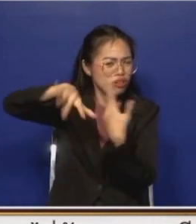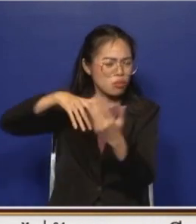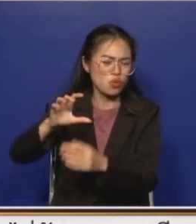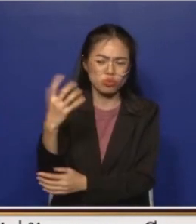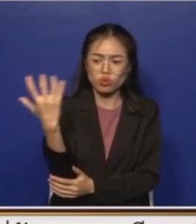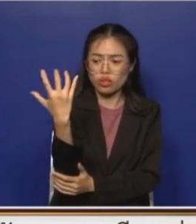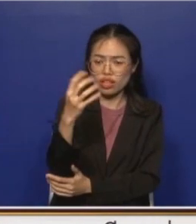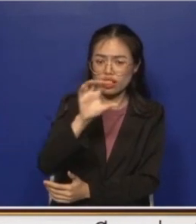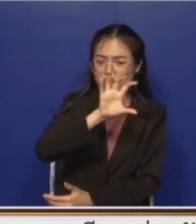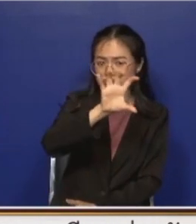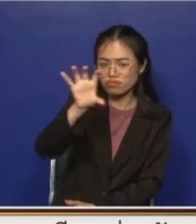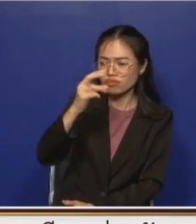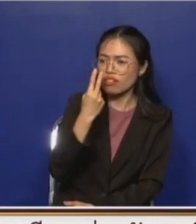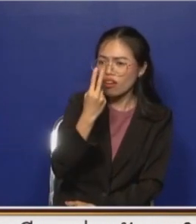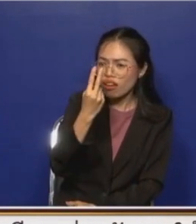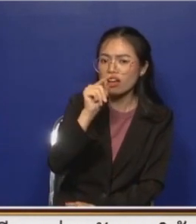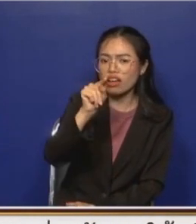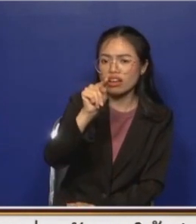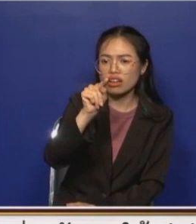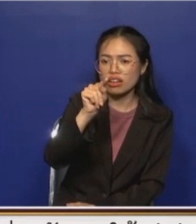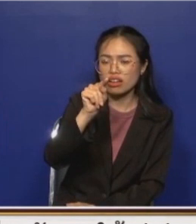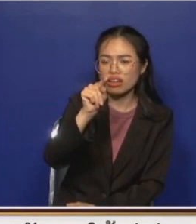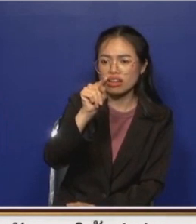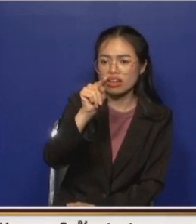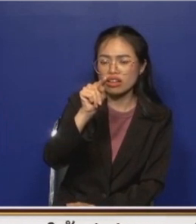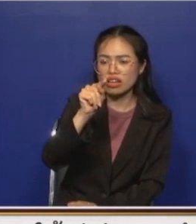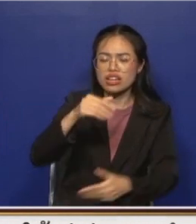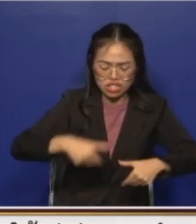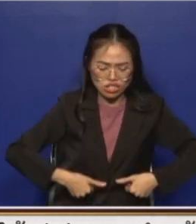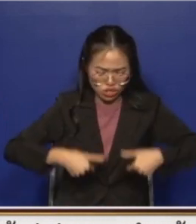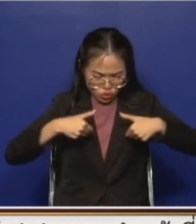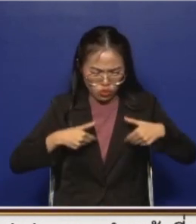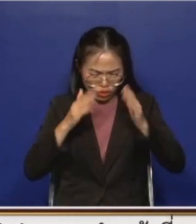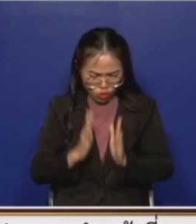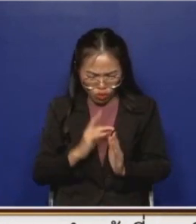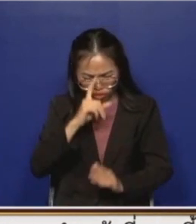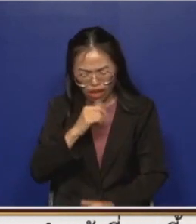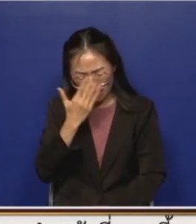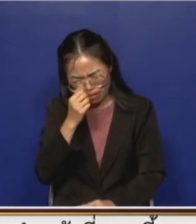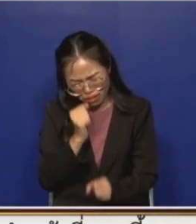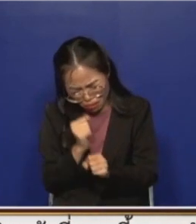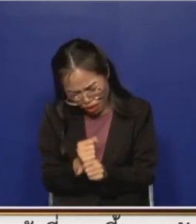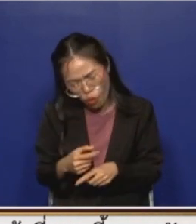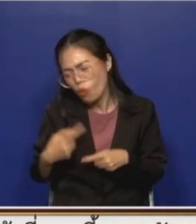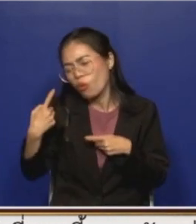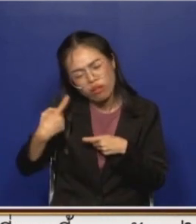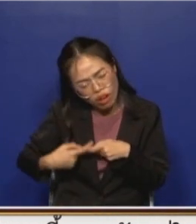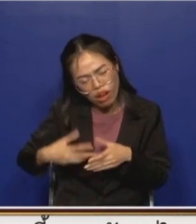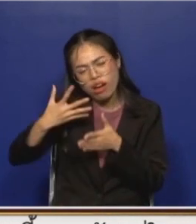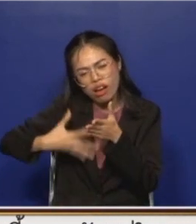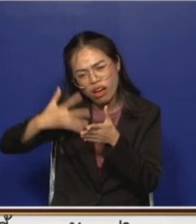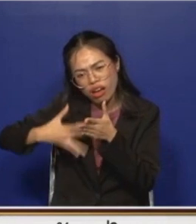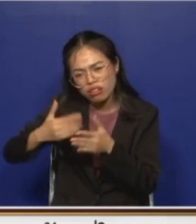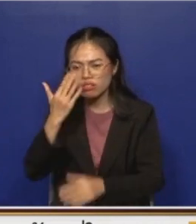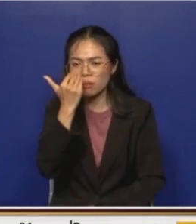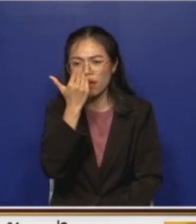แล้วภาพนี้ก็มาเกิดอีกเกิดเพราะอะไรฮะเพราะมีคนบางคนคิดเก่งนะฮะ